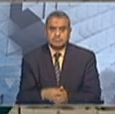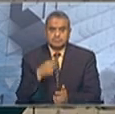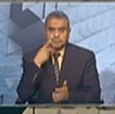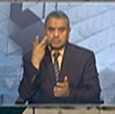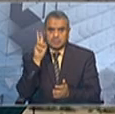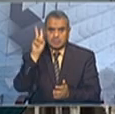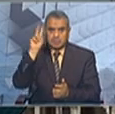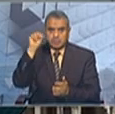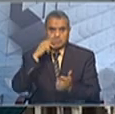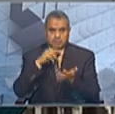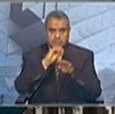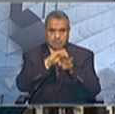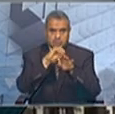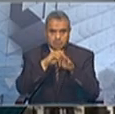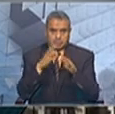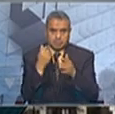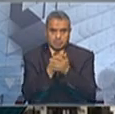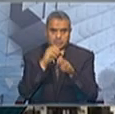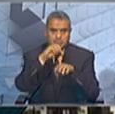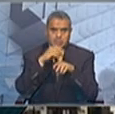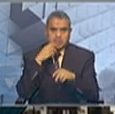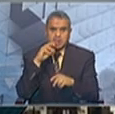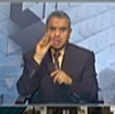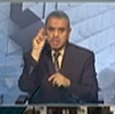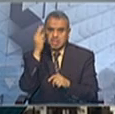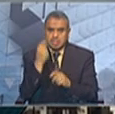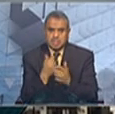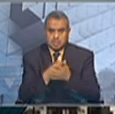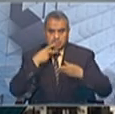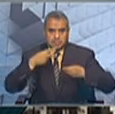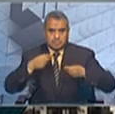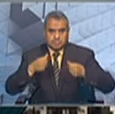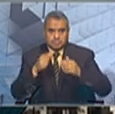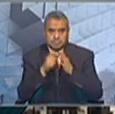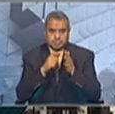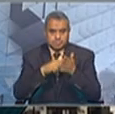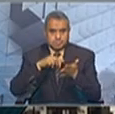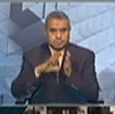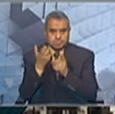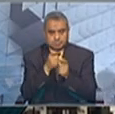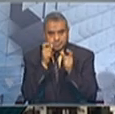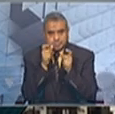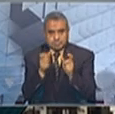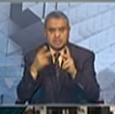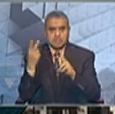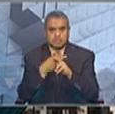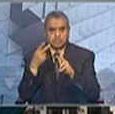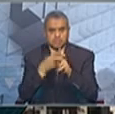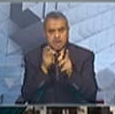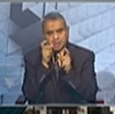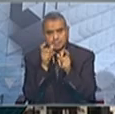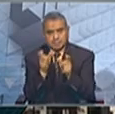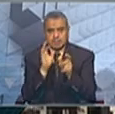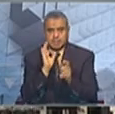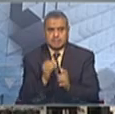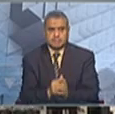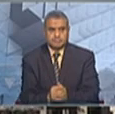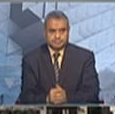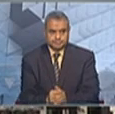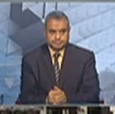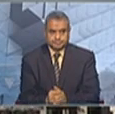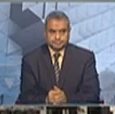الأمم المتحدة تدعو ميليشيات طرابلس إلى وقف الأعمال العدائية وعدم تعريض حياة المدنيين للخطر.